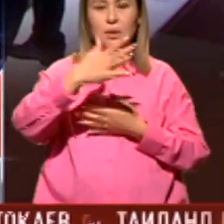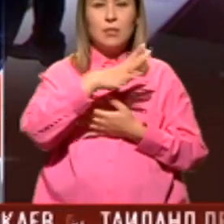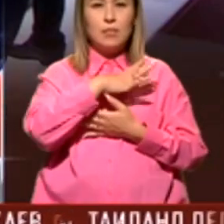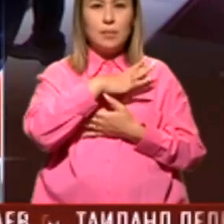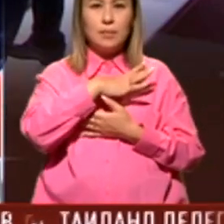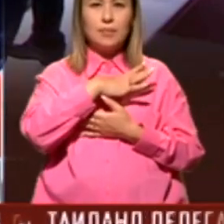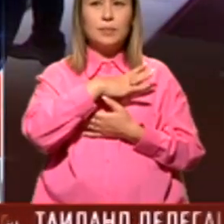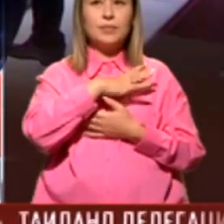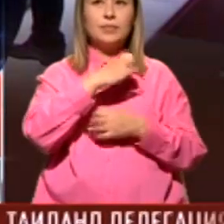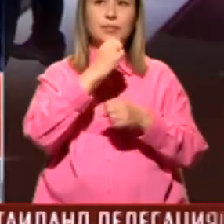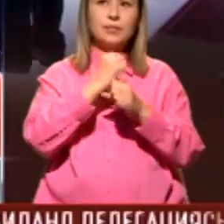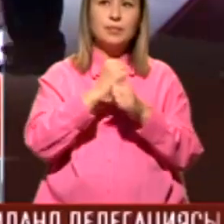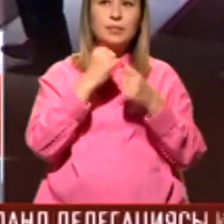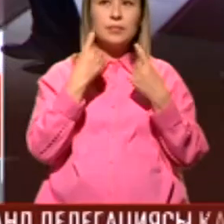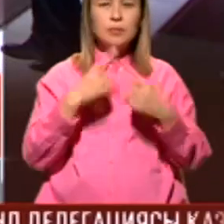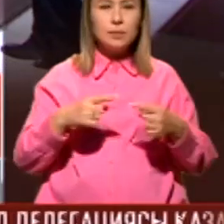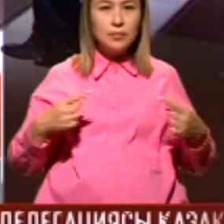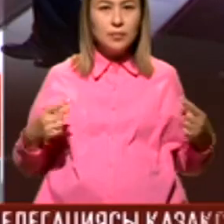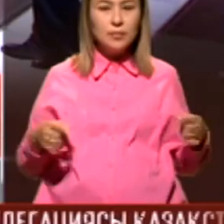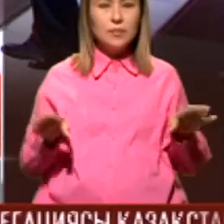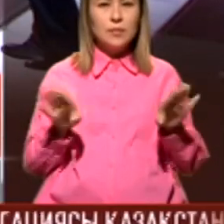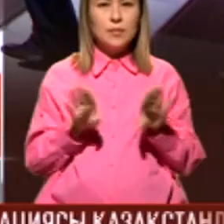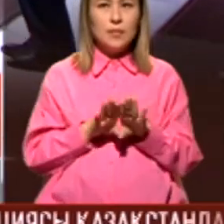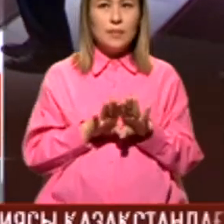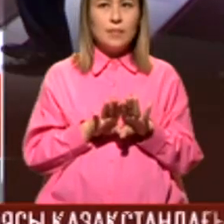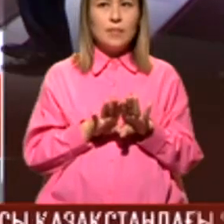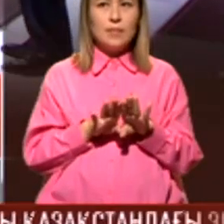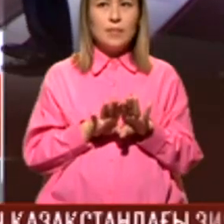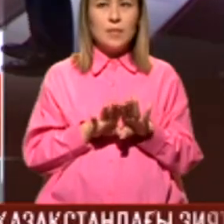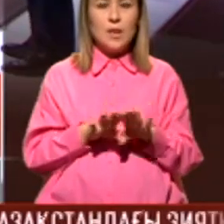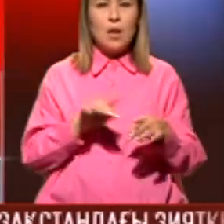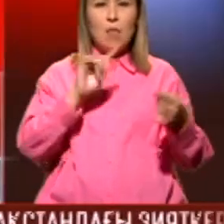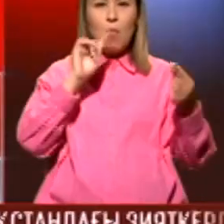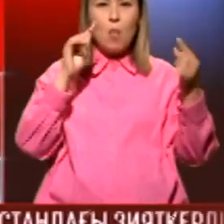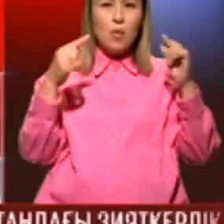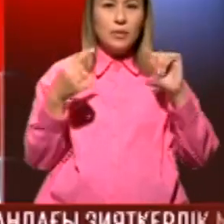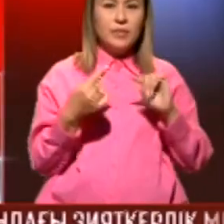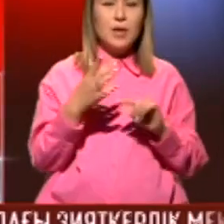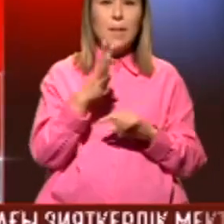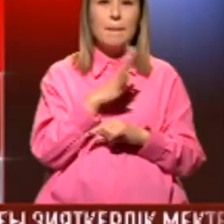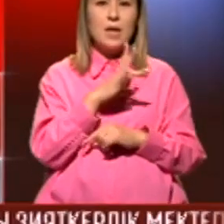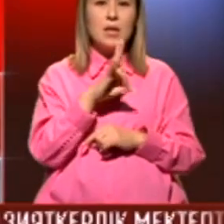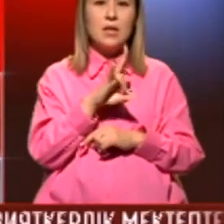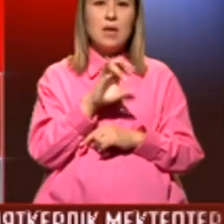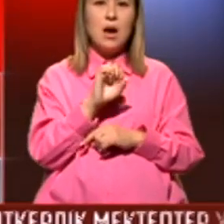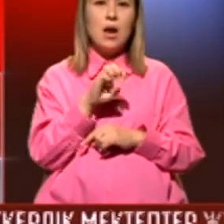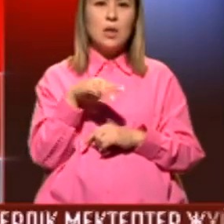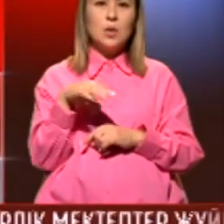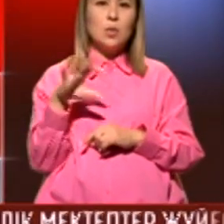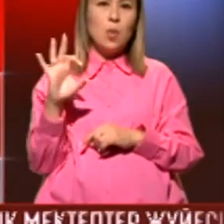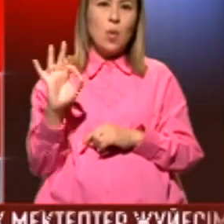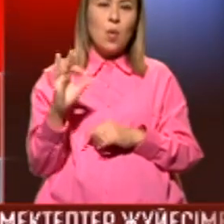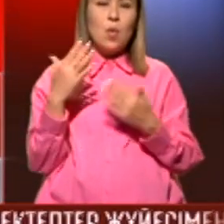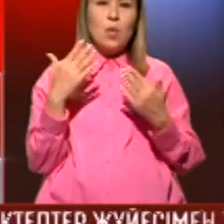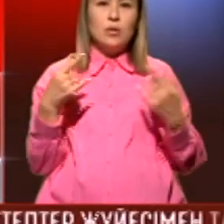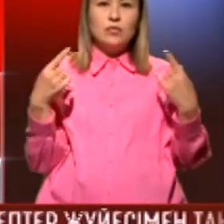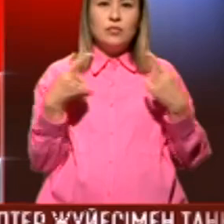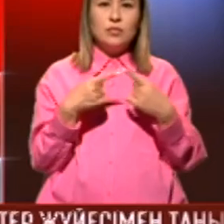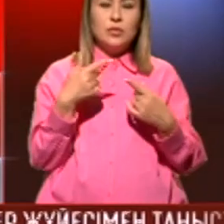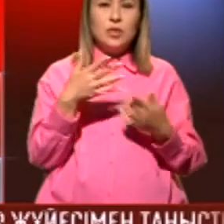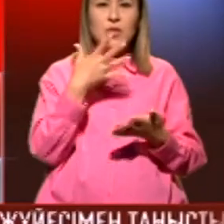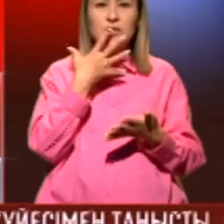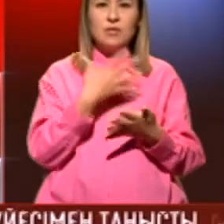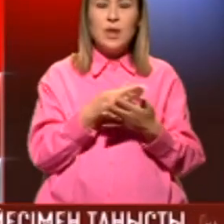құндылық тұрғысынан, басқа тұрғыдан, қанша дегенмен оларға қарама-қарсы болып жүрген НАТО деген ұйым, оның белгілі бір құндылықтары